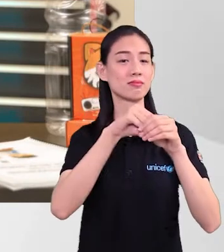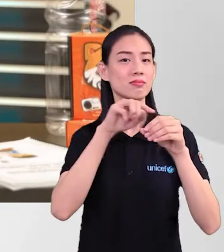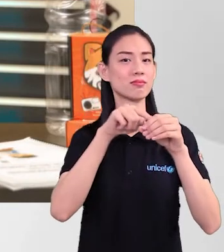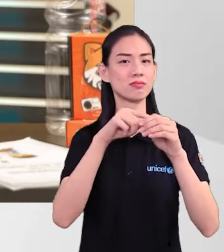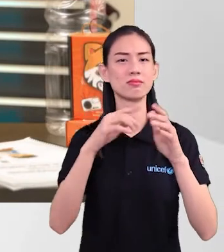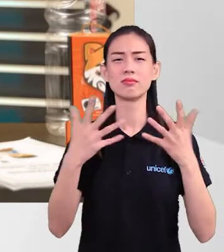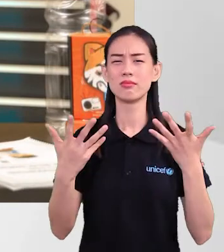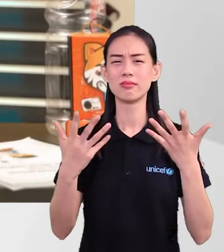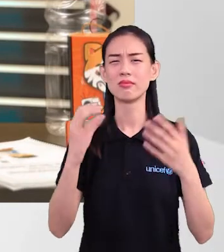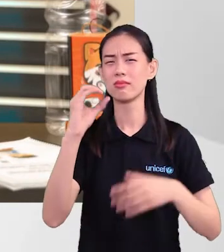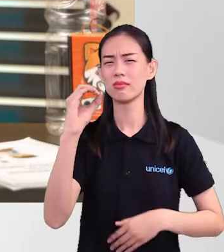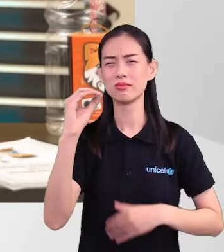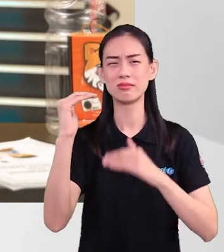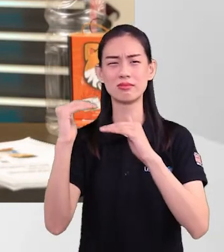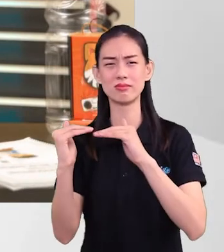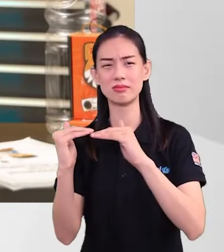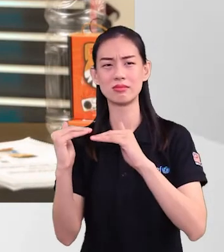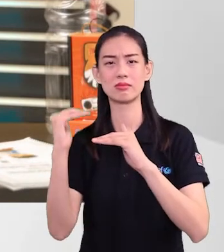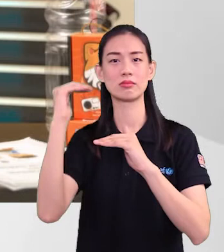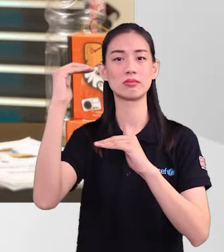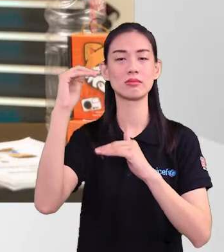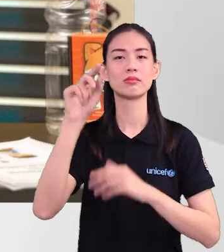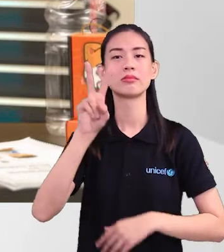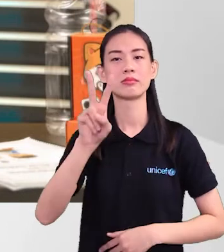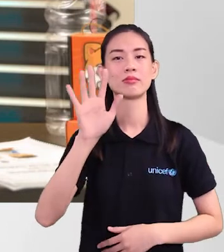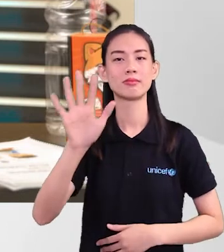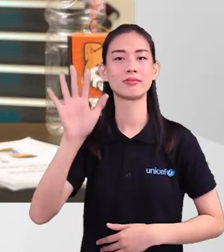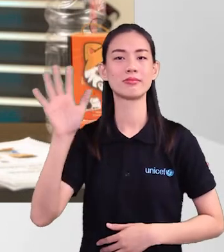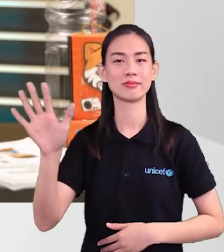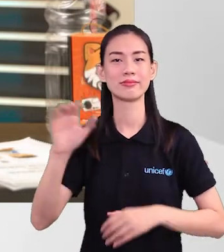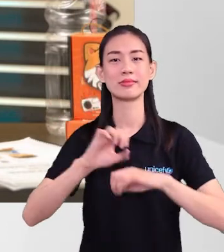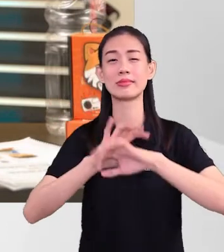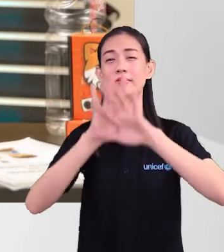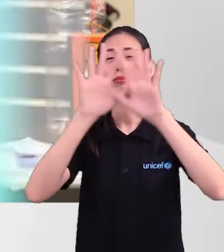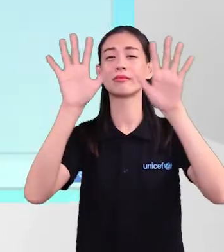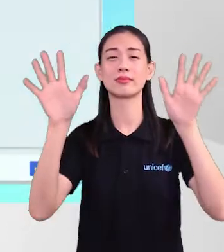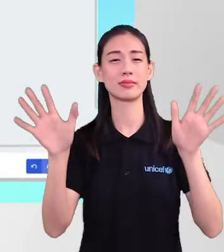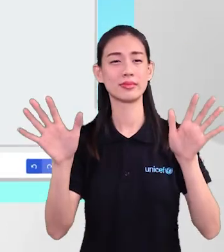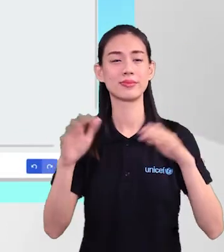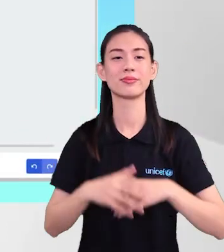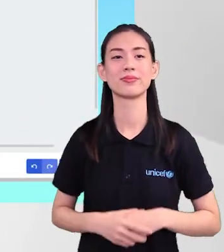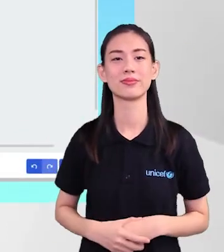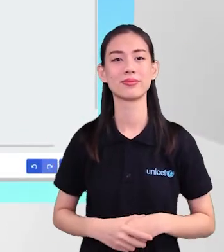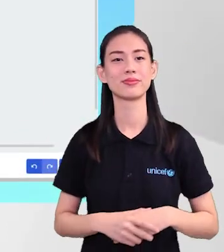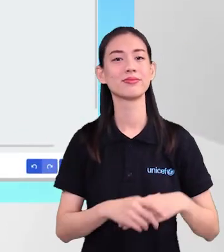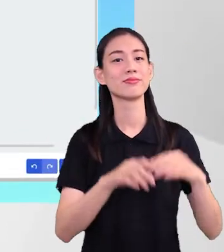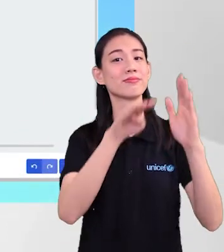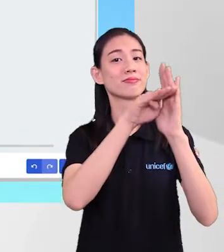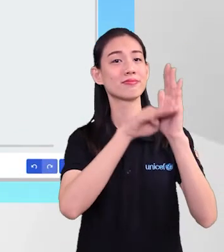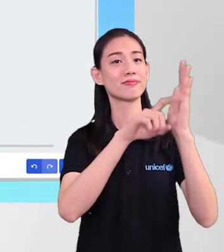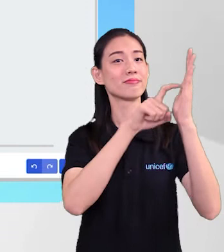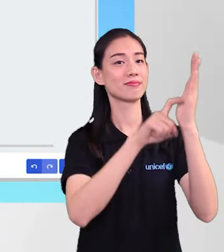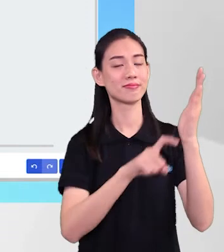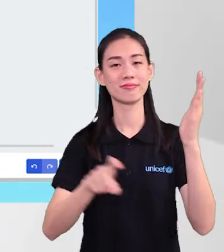oleh penderia cahaya ini adalah dari 0 iaitu sangat gelap ke 225 iaitu sangat terang. Nilai bacaan ini